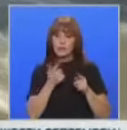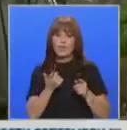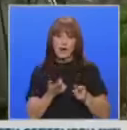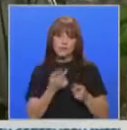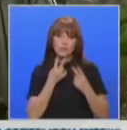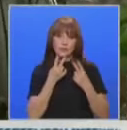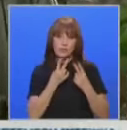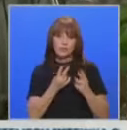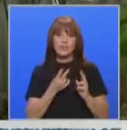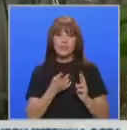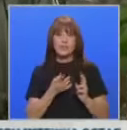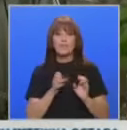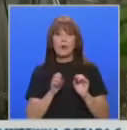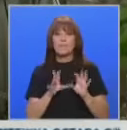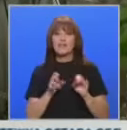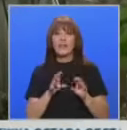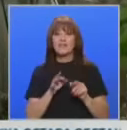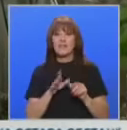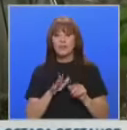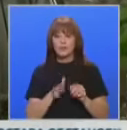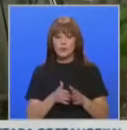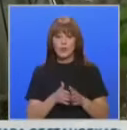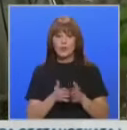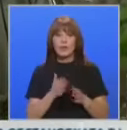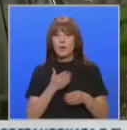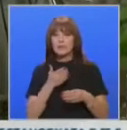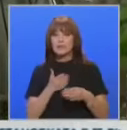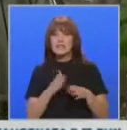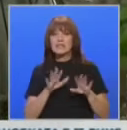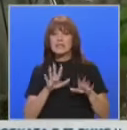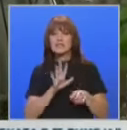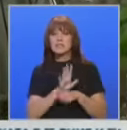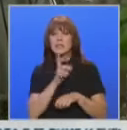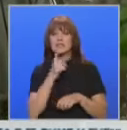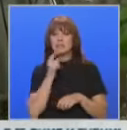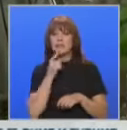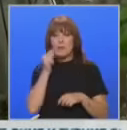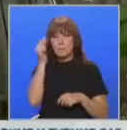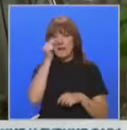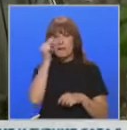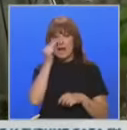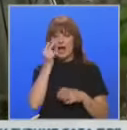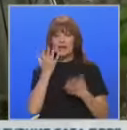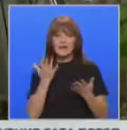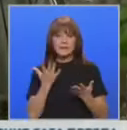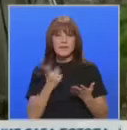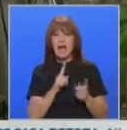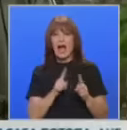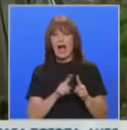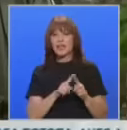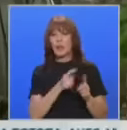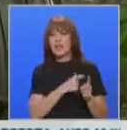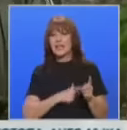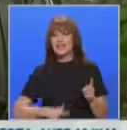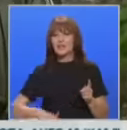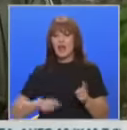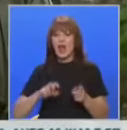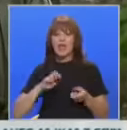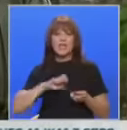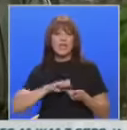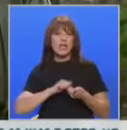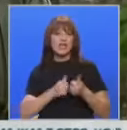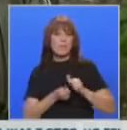следите остават. Последните години, поне 10-15, в България се превърна в национален спорт изземването на наносни